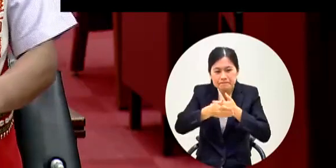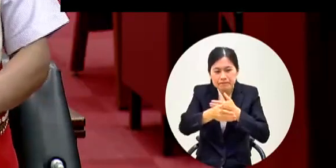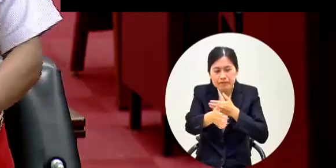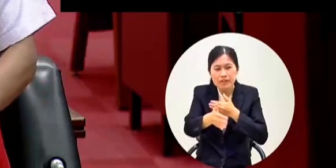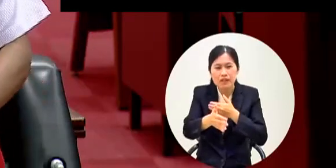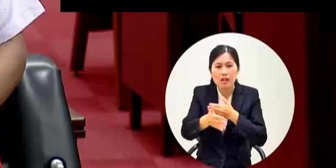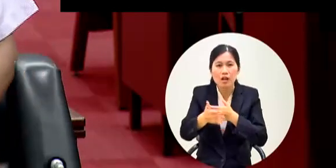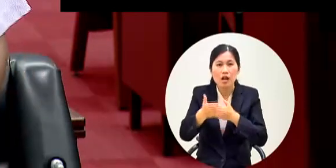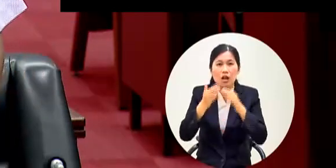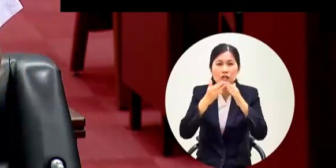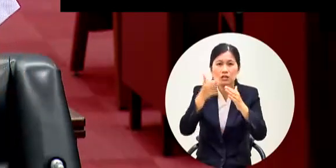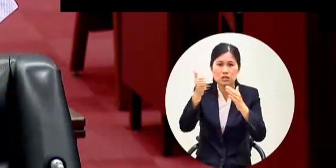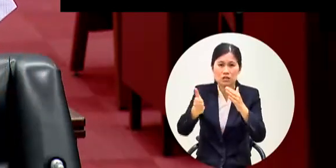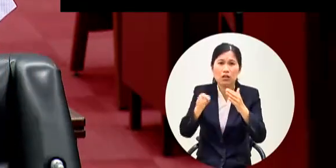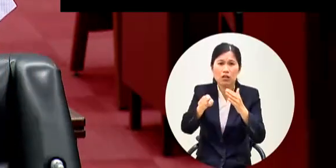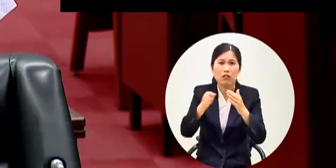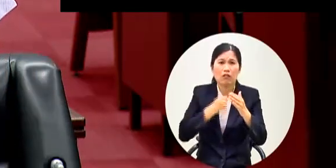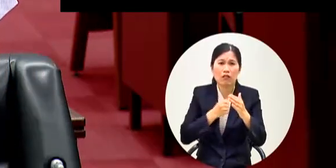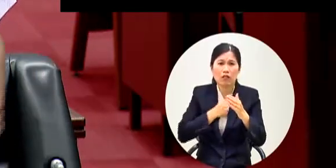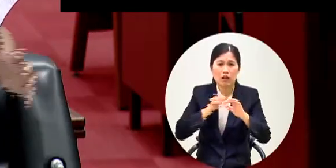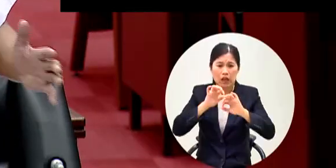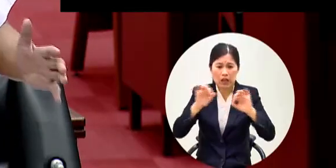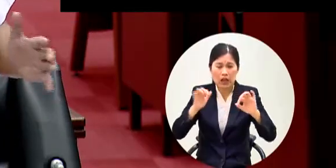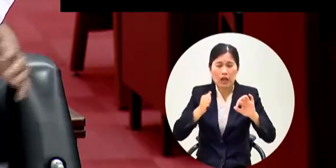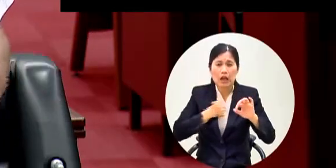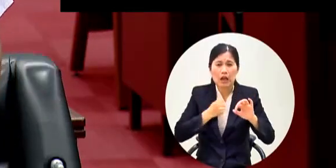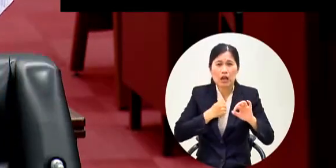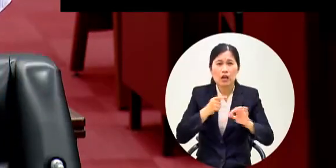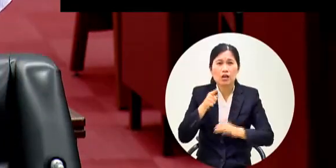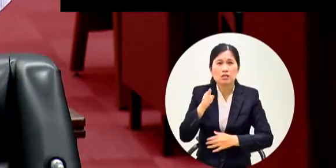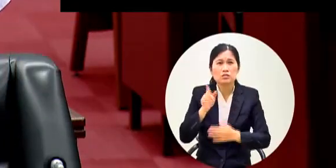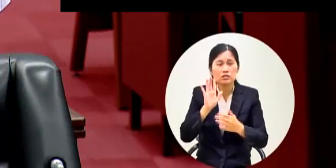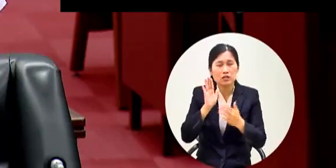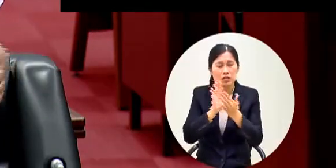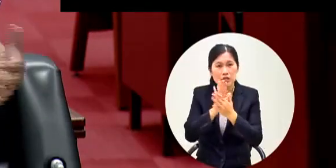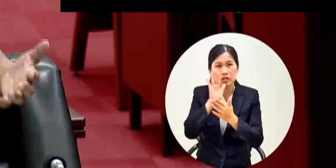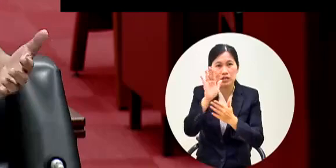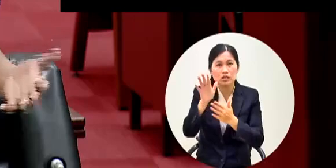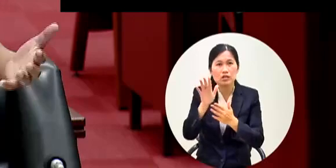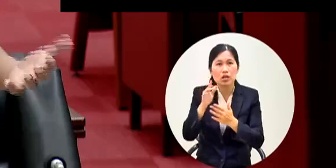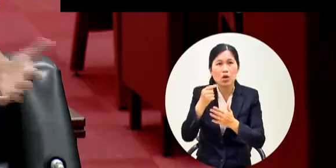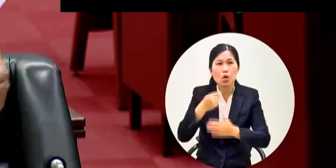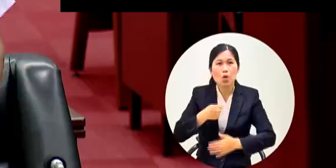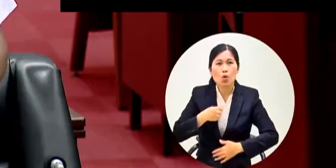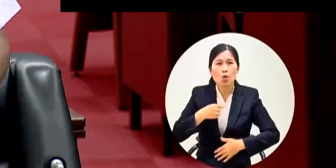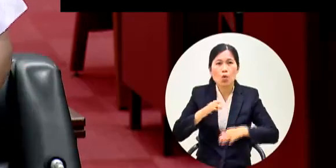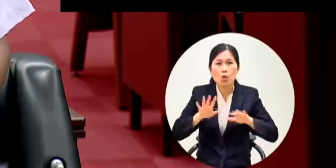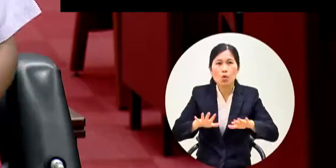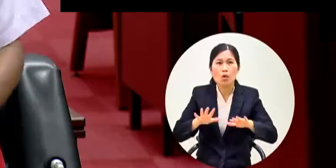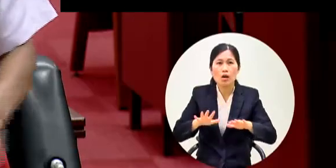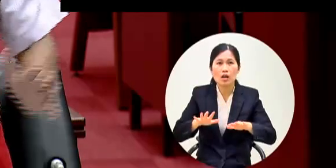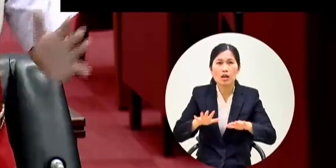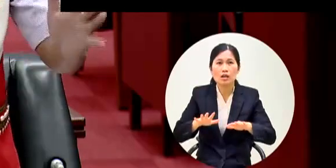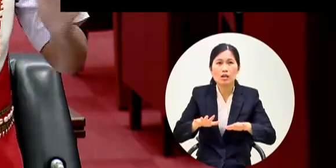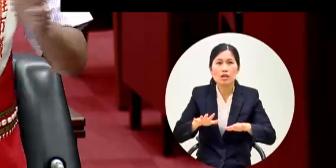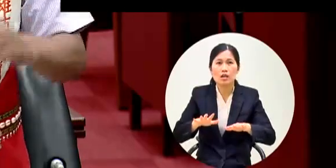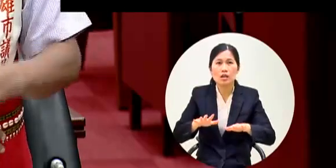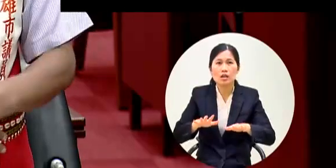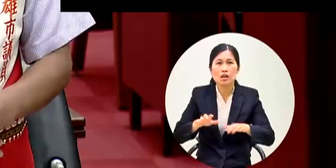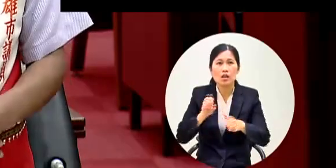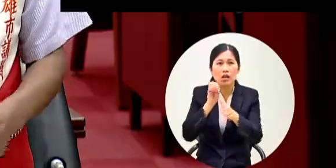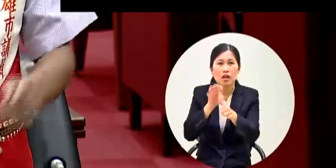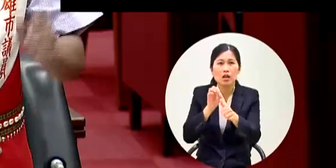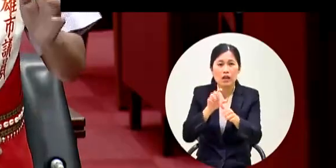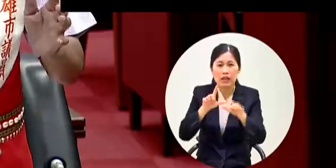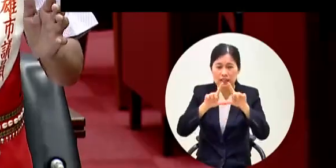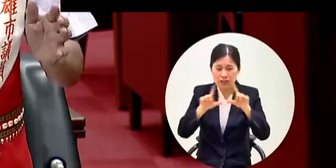须要有他的一个作业的一个办法，上次市长就可以点到非常的